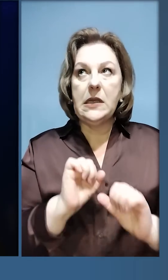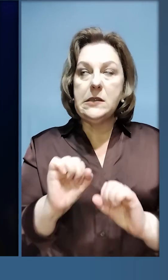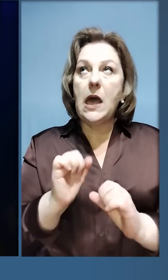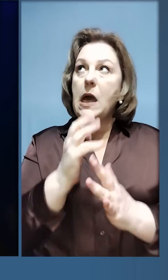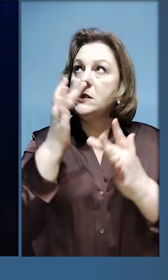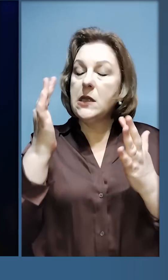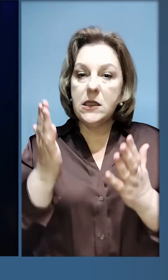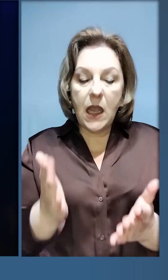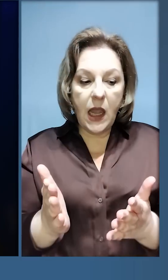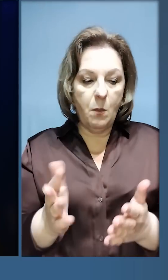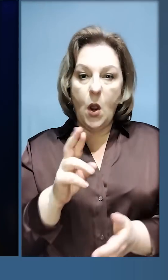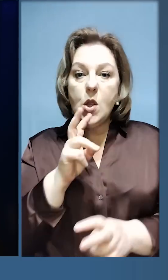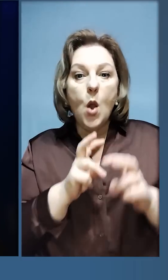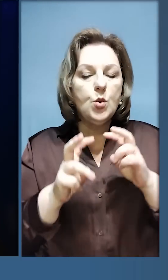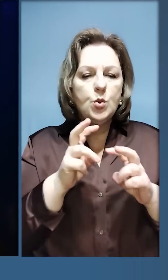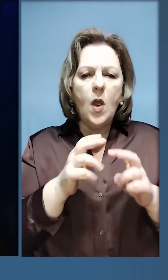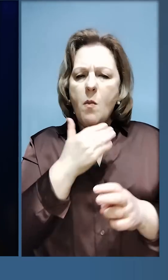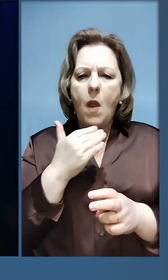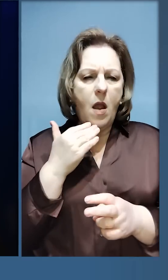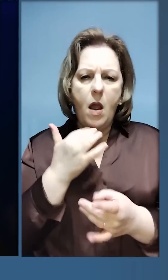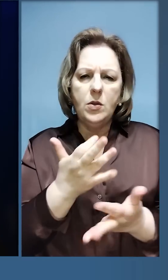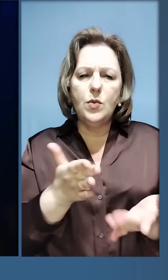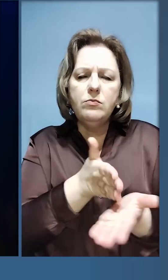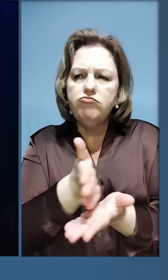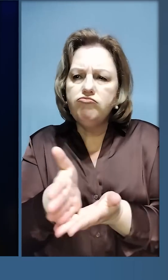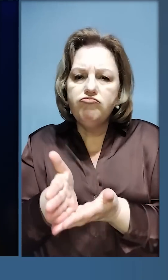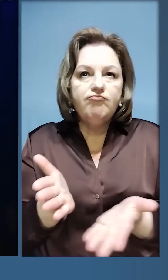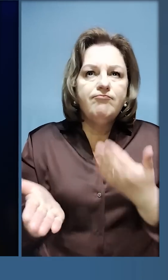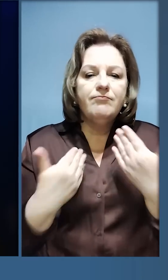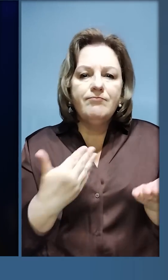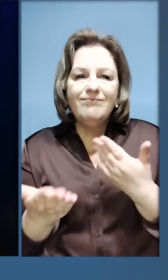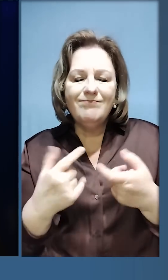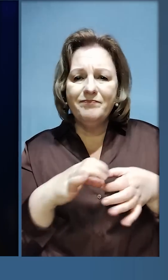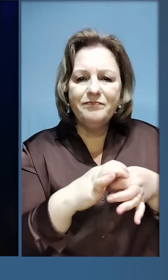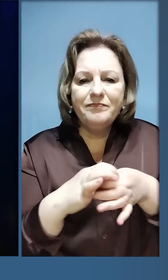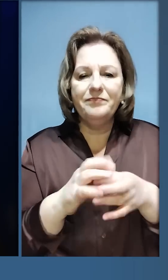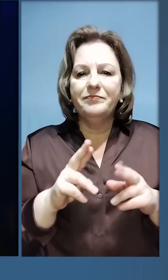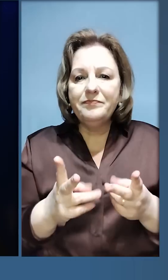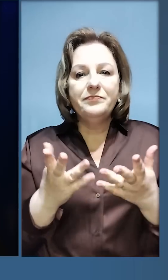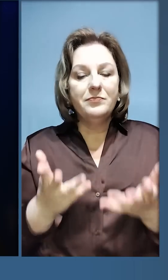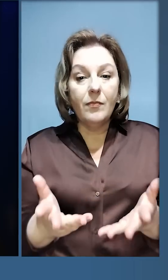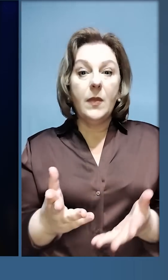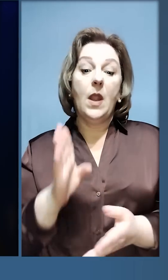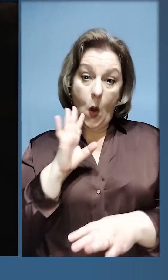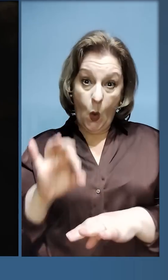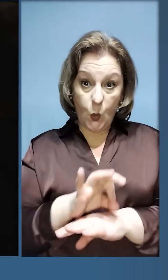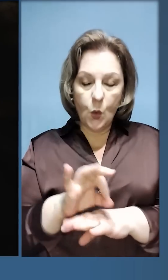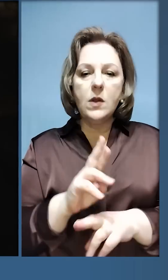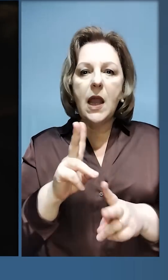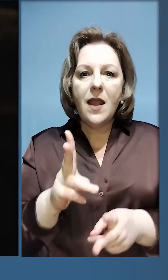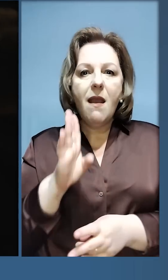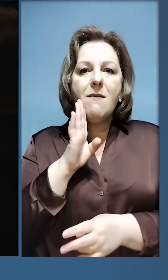і захист неба. І я шукав багато різних підходів.